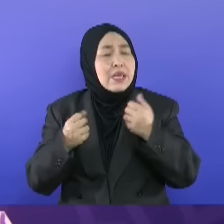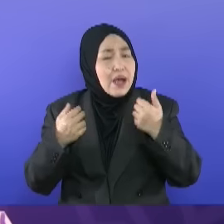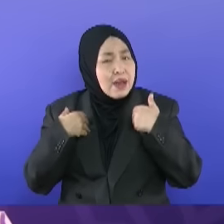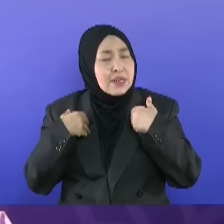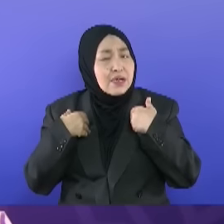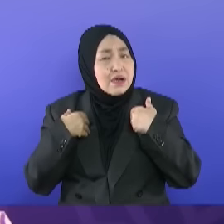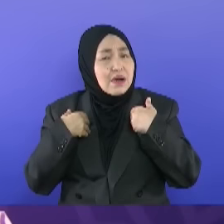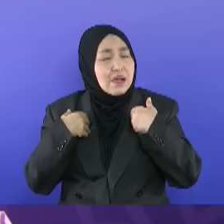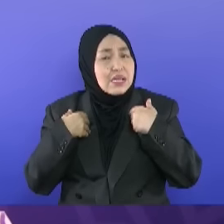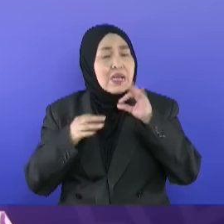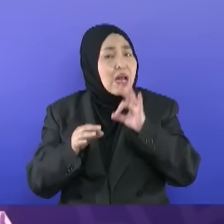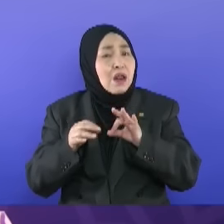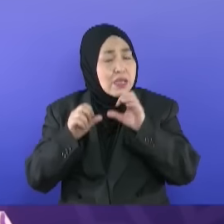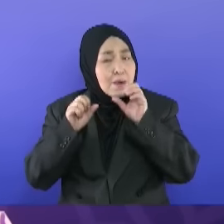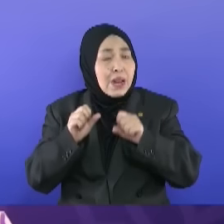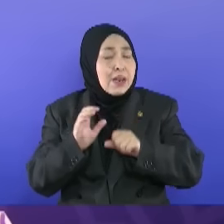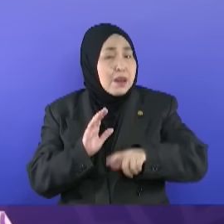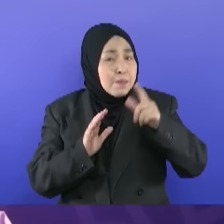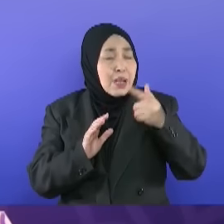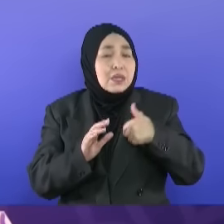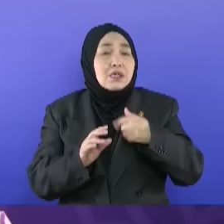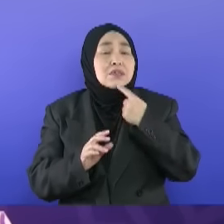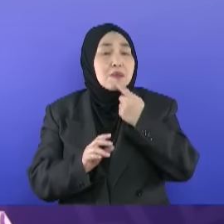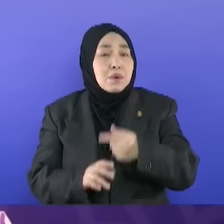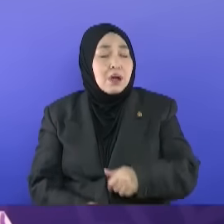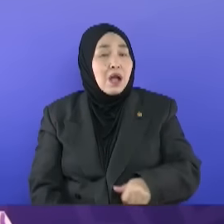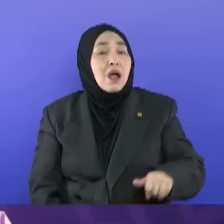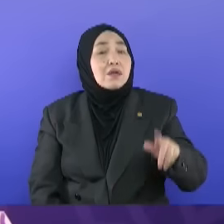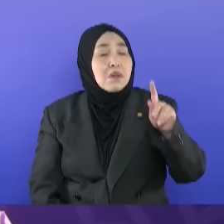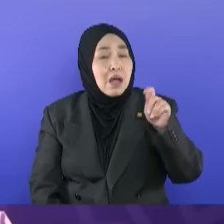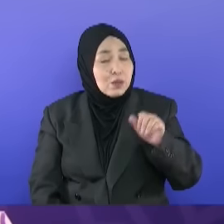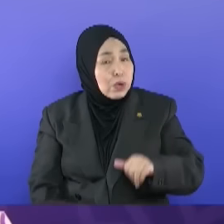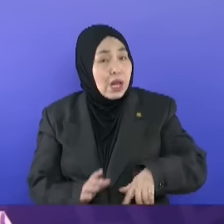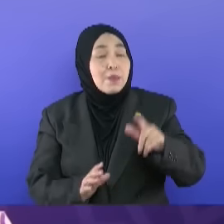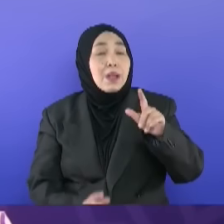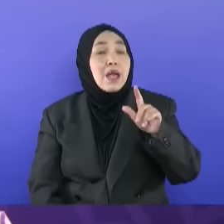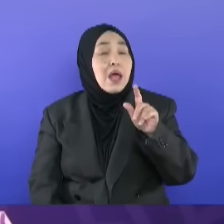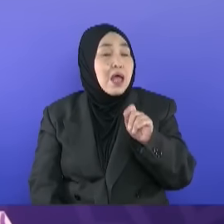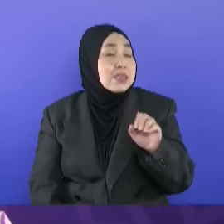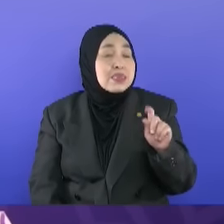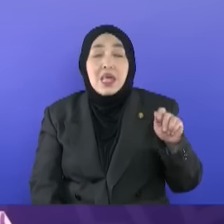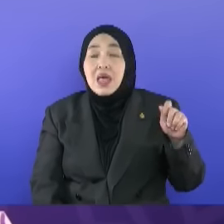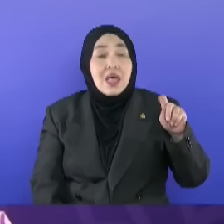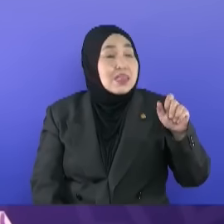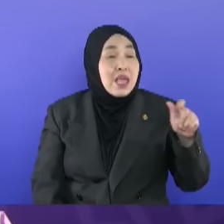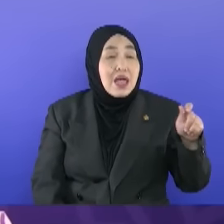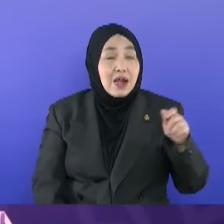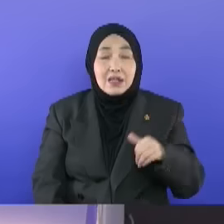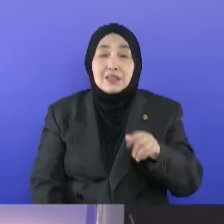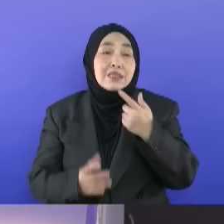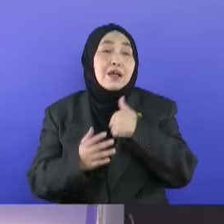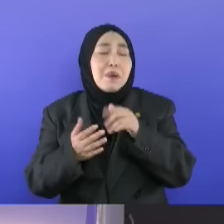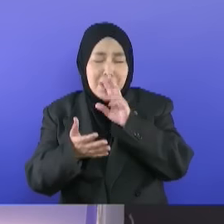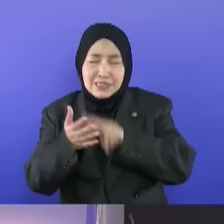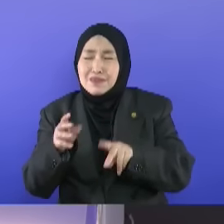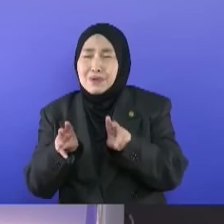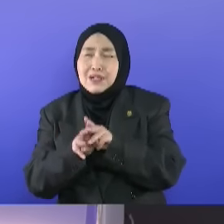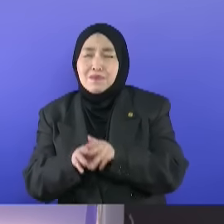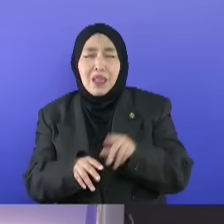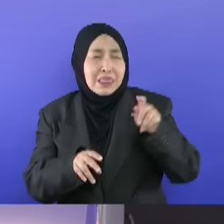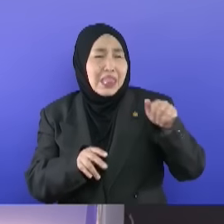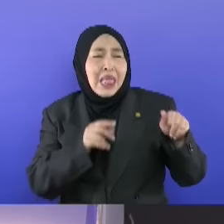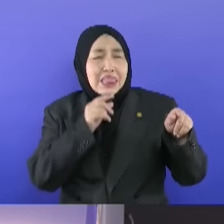ada kalau kalau yang berlebihan ada yang sebut ta lebihlah tu hatta tabii ada yang macam tu